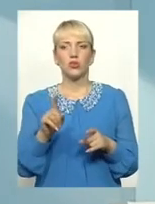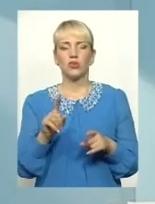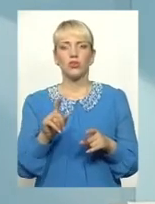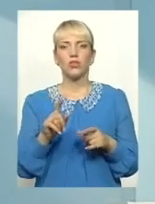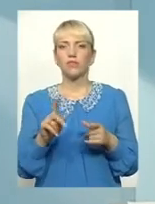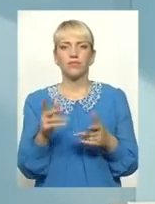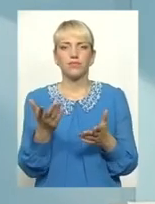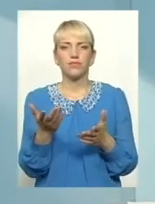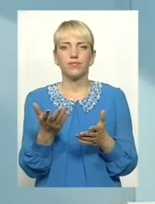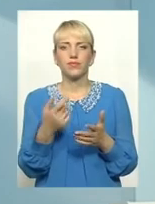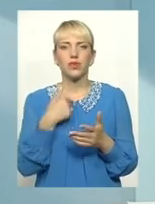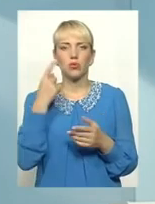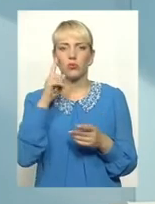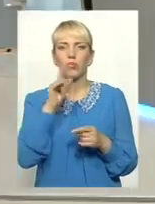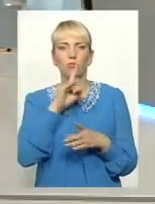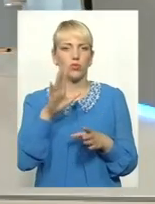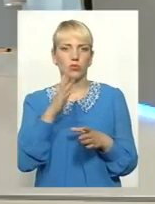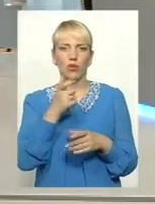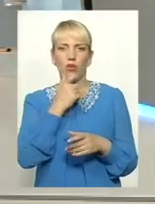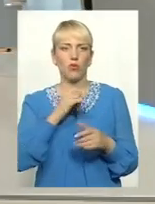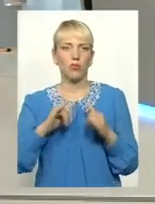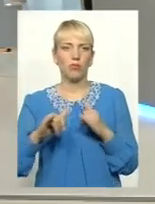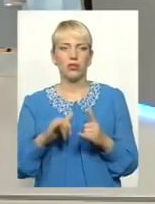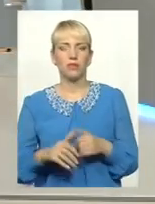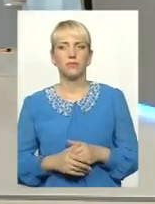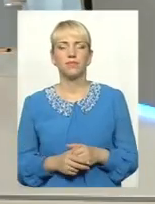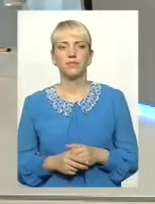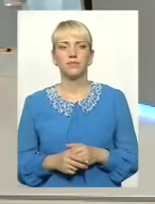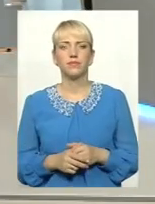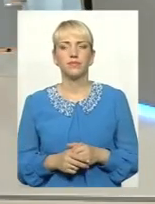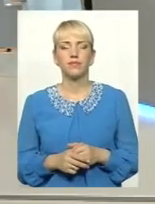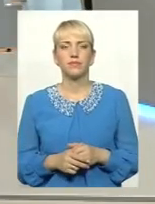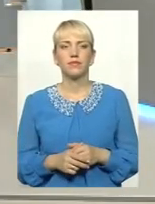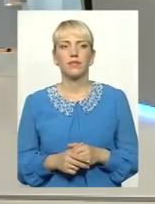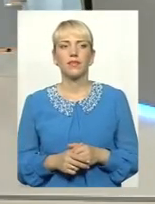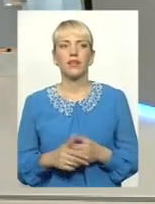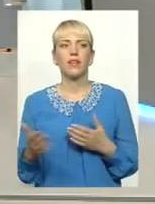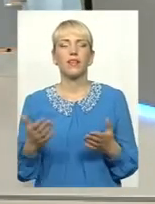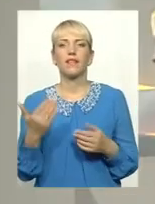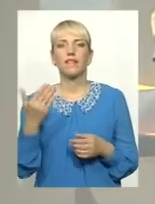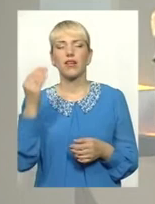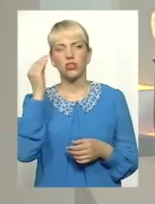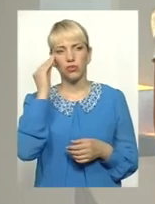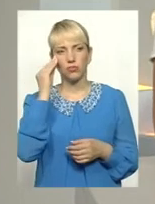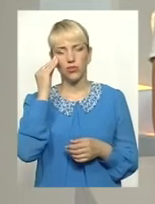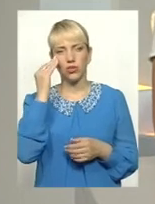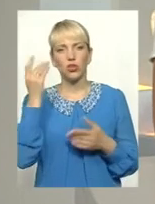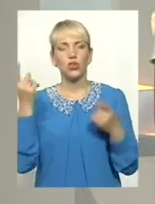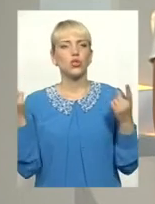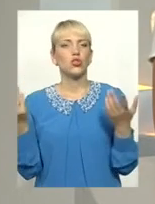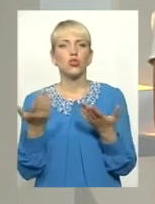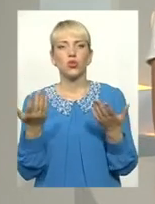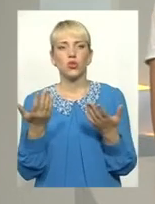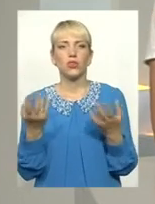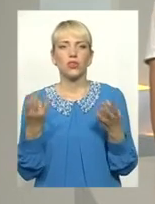це все саме гуманно і так, як має бути. Пані Наталю, скажіть мені, тоді яка ваша думка, з чого кардинально